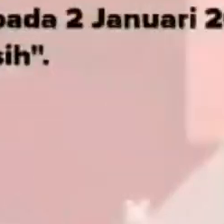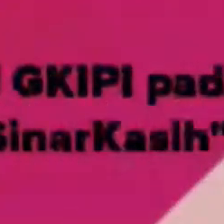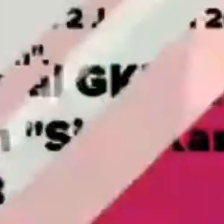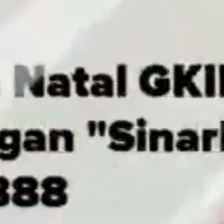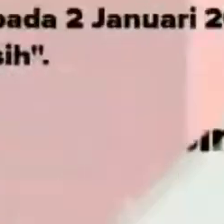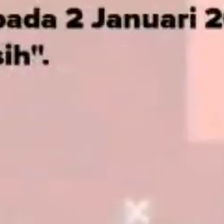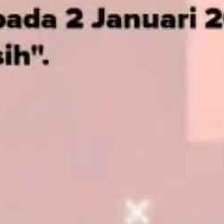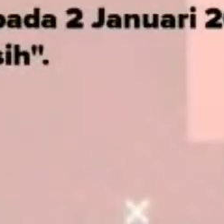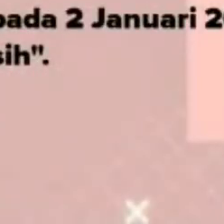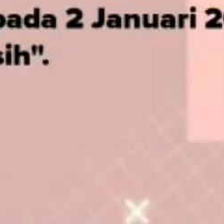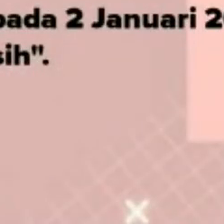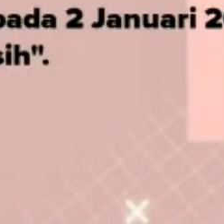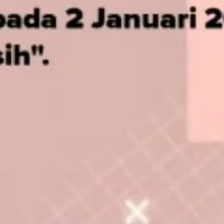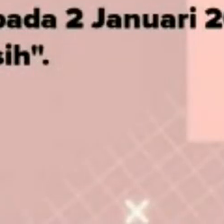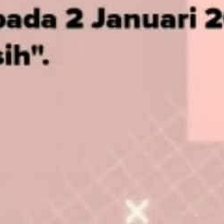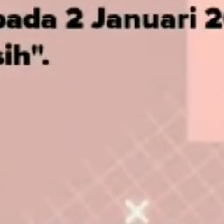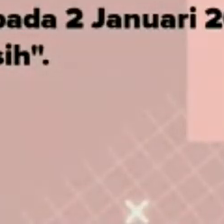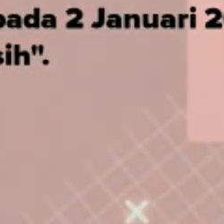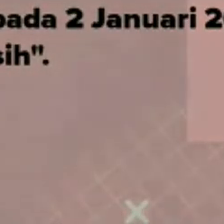tinggal.